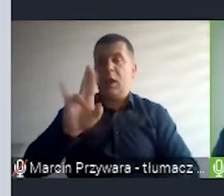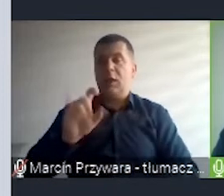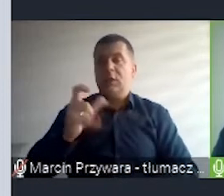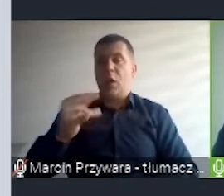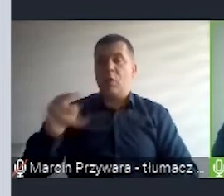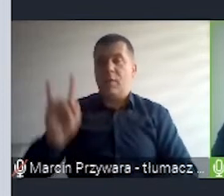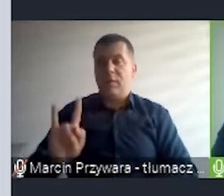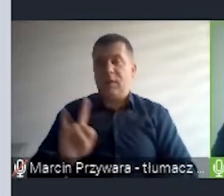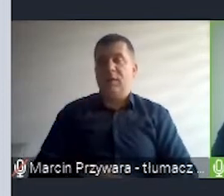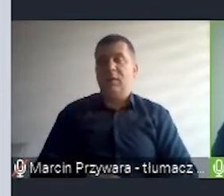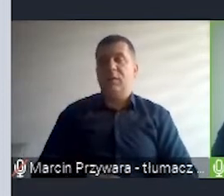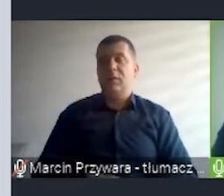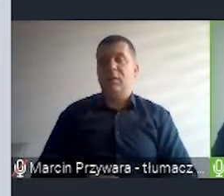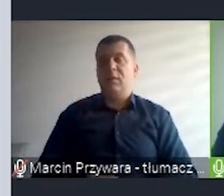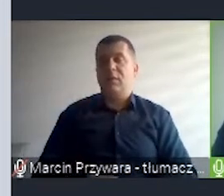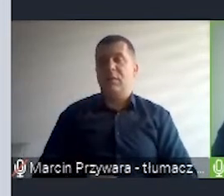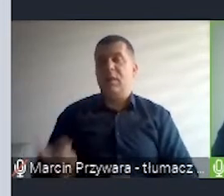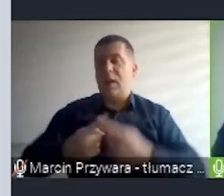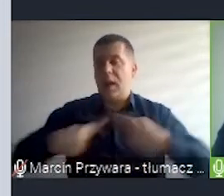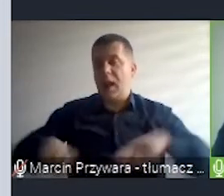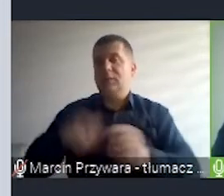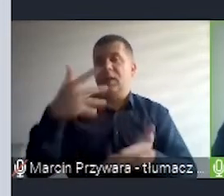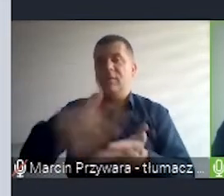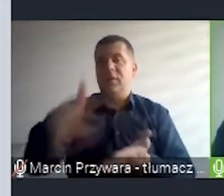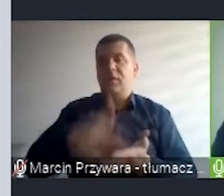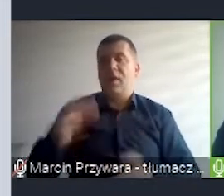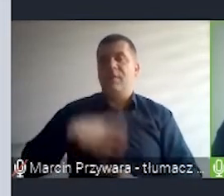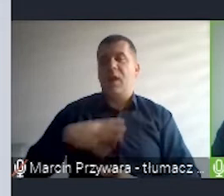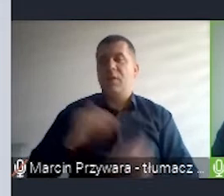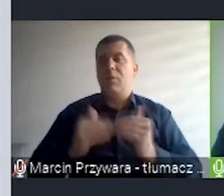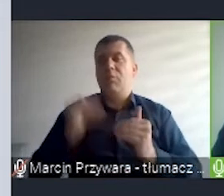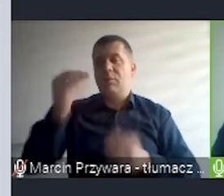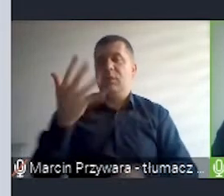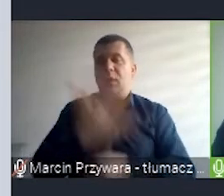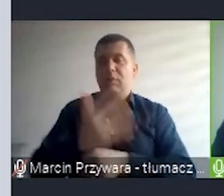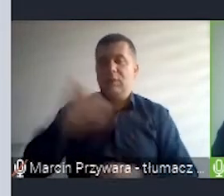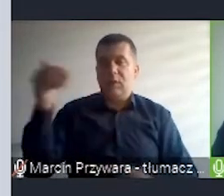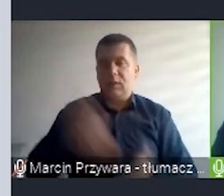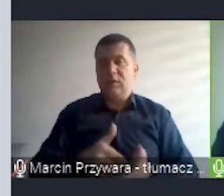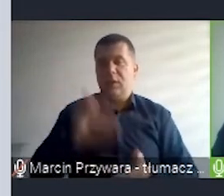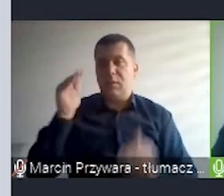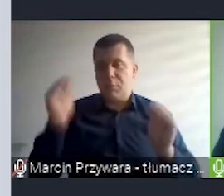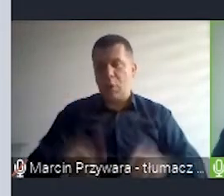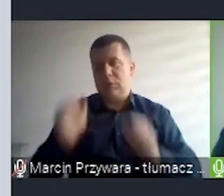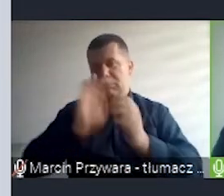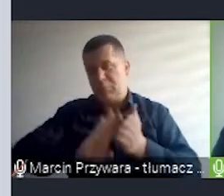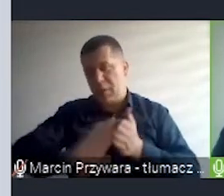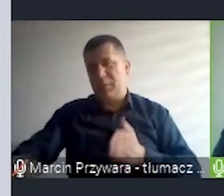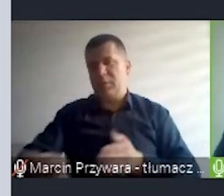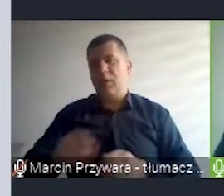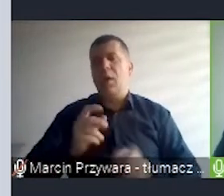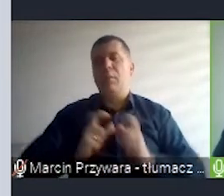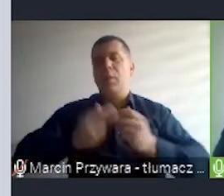ryczałtowych przy realizacji wydatku o wartości powyżej 50 000 można pominąć stosowanie publikacji w